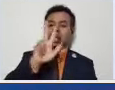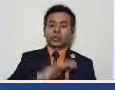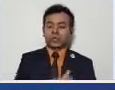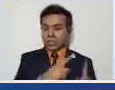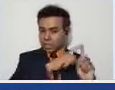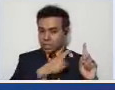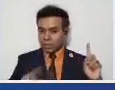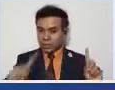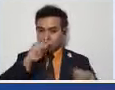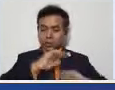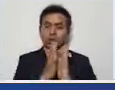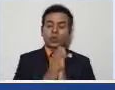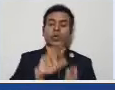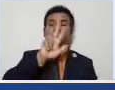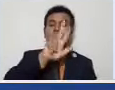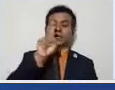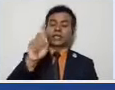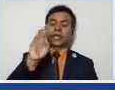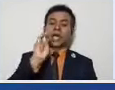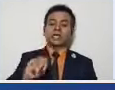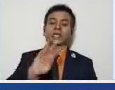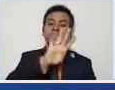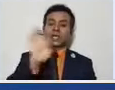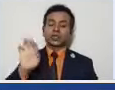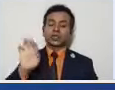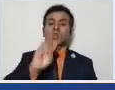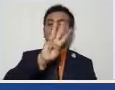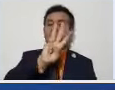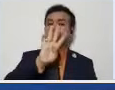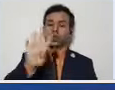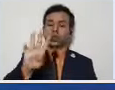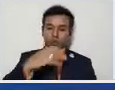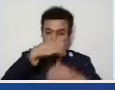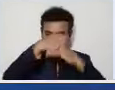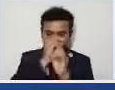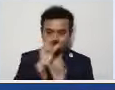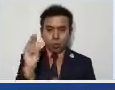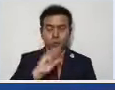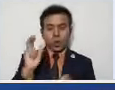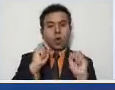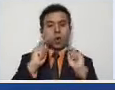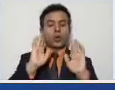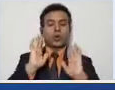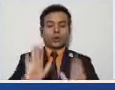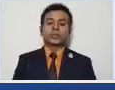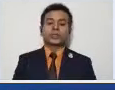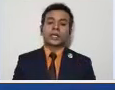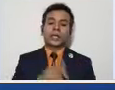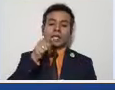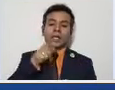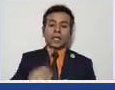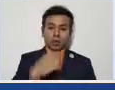5214টি এবং পরীক্ষা করা হয়েছে 5368টি এ পর্যন্ত নমুনা পরীক্ষা করা হয়েছে